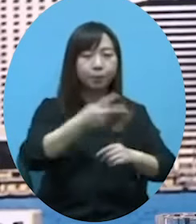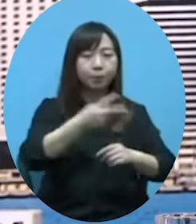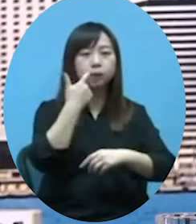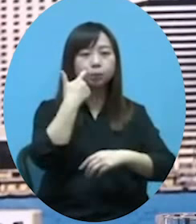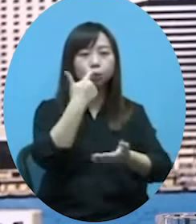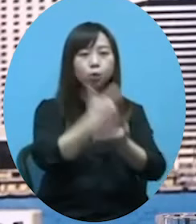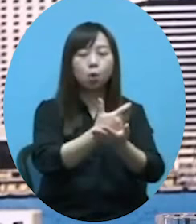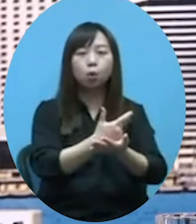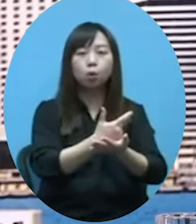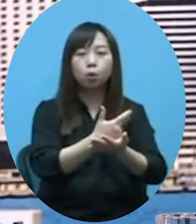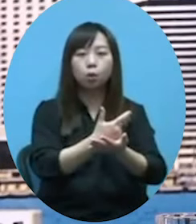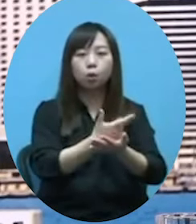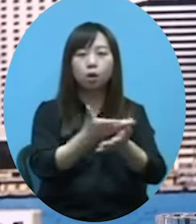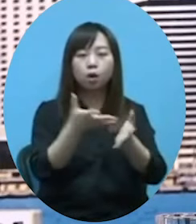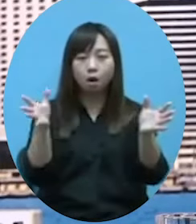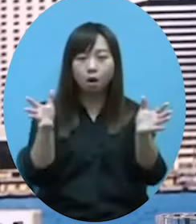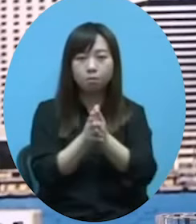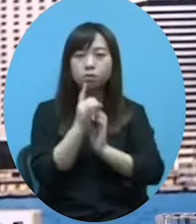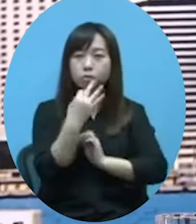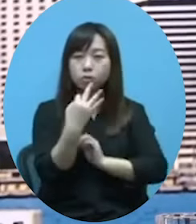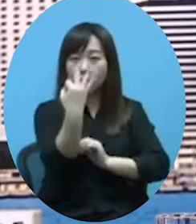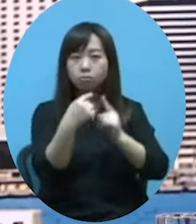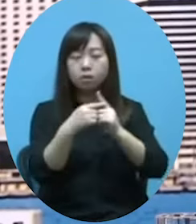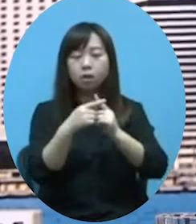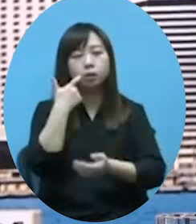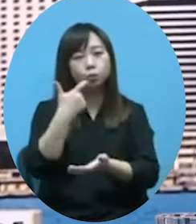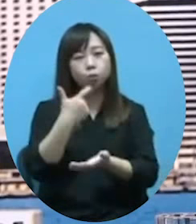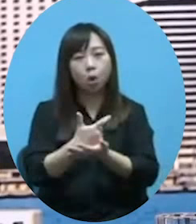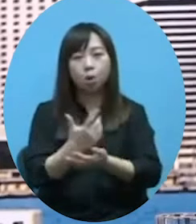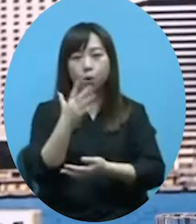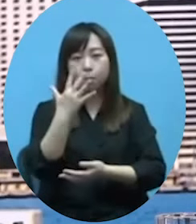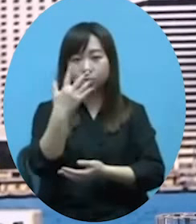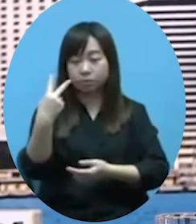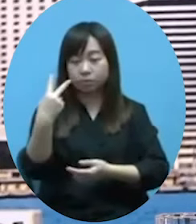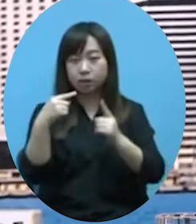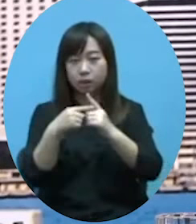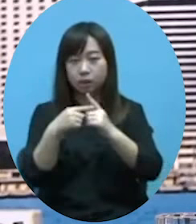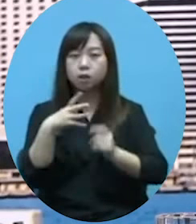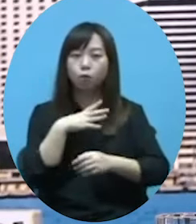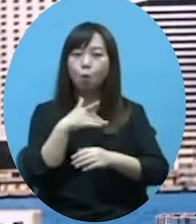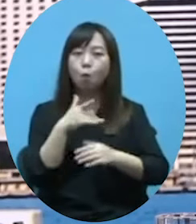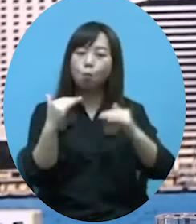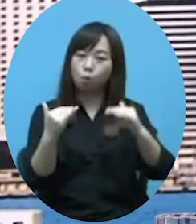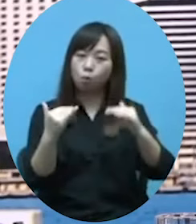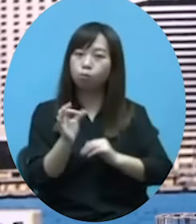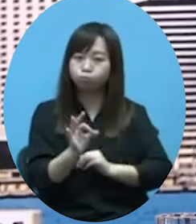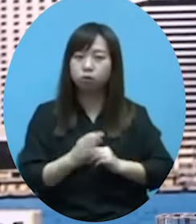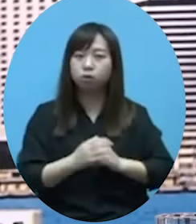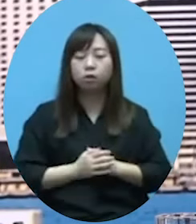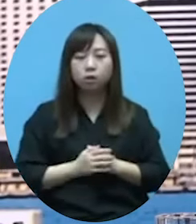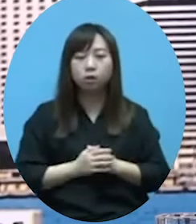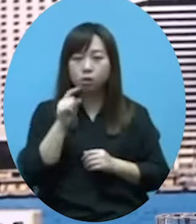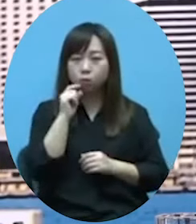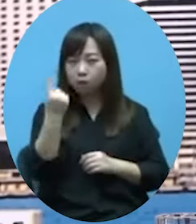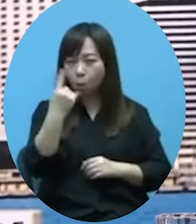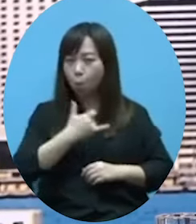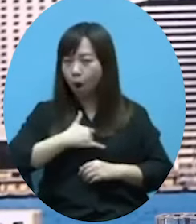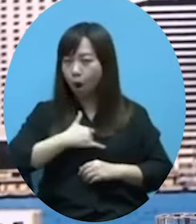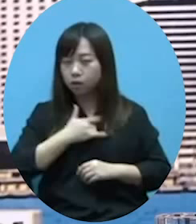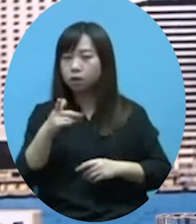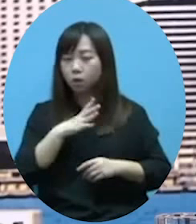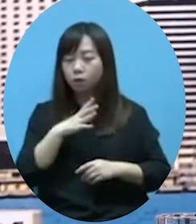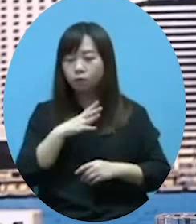那麼現在我們一共是有3人呢是嚴重有52人是情況穩定那麼另外那一名的疑似病人呢都是